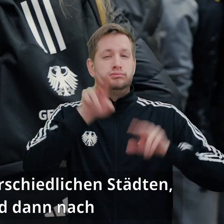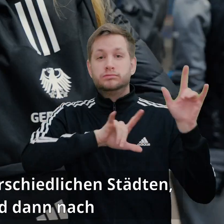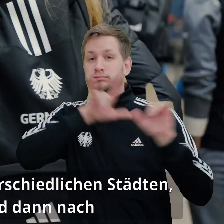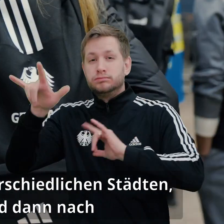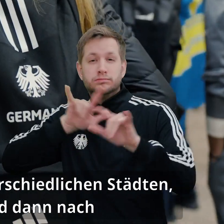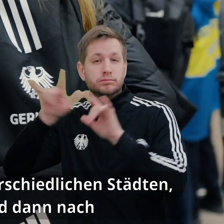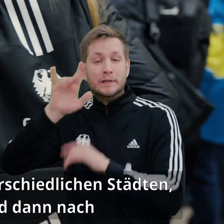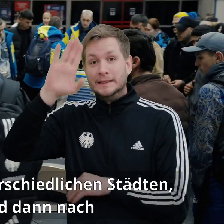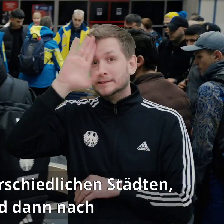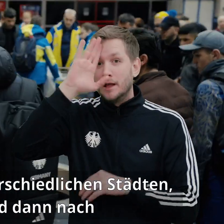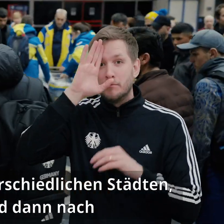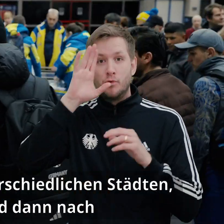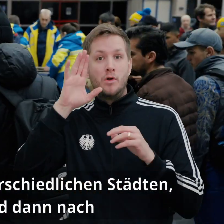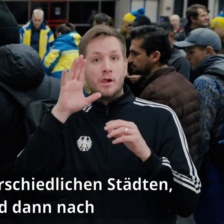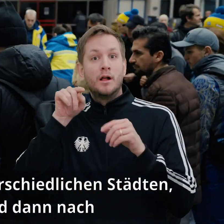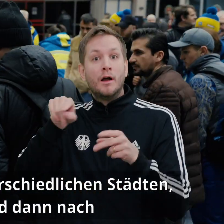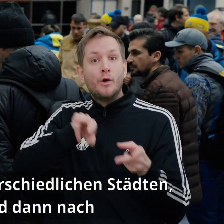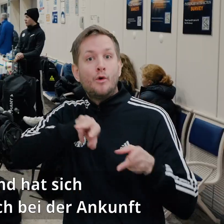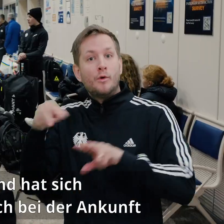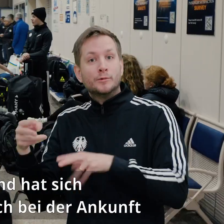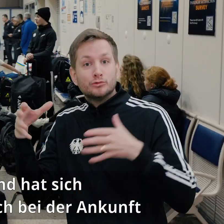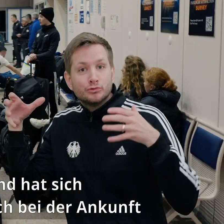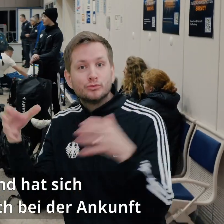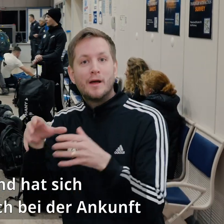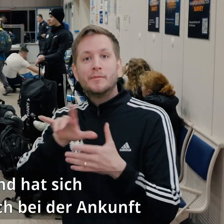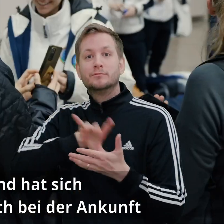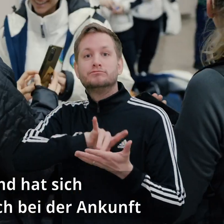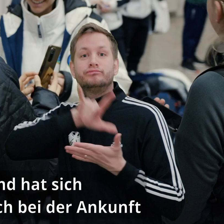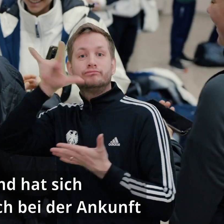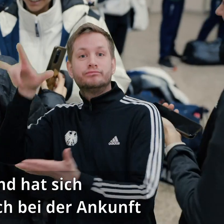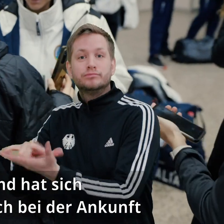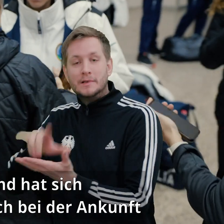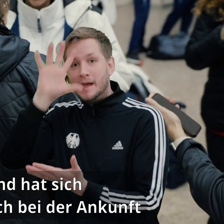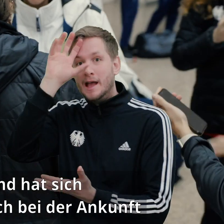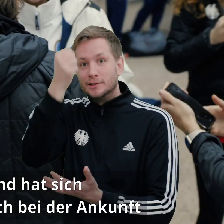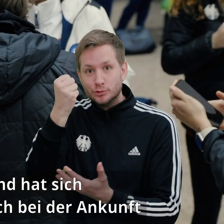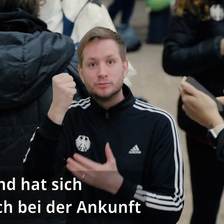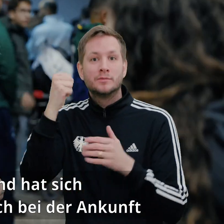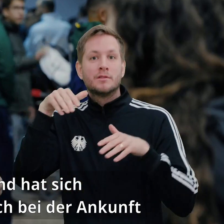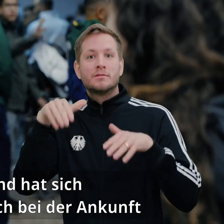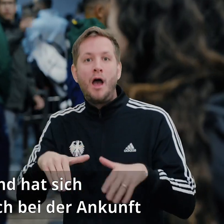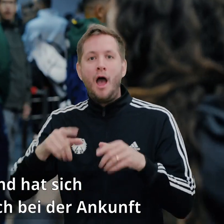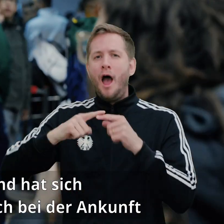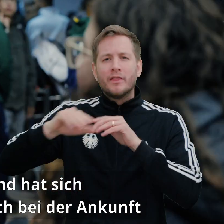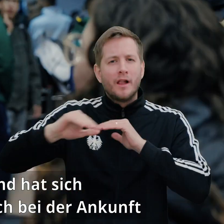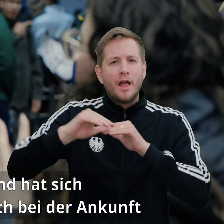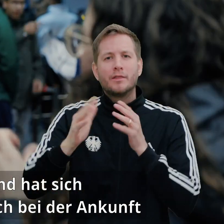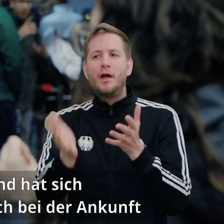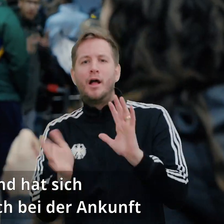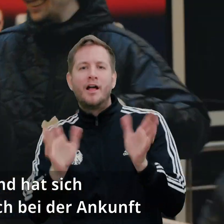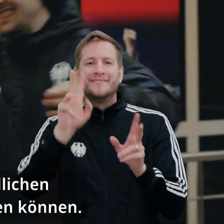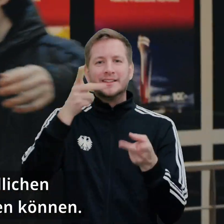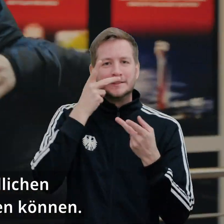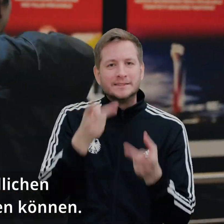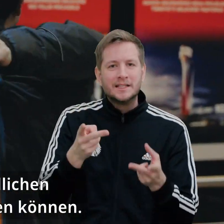Städten erst nach Istanbul und dann nach Erzurum geflogen und hat sich während der Reise, aber auch bei der